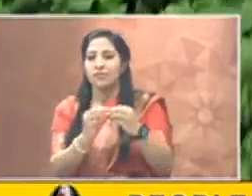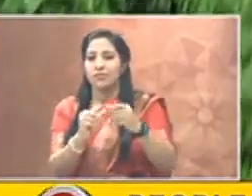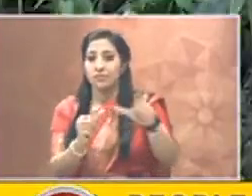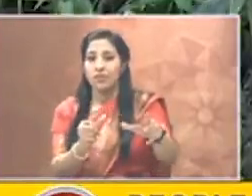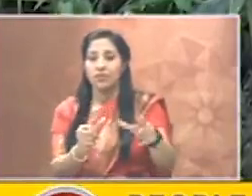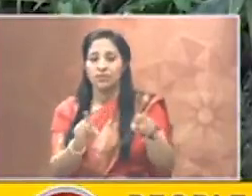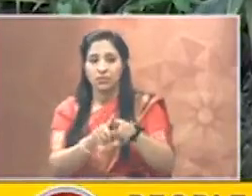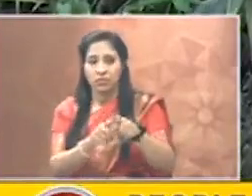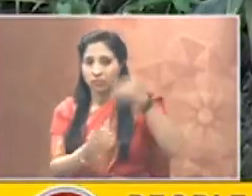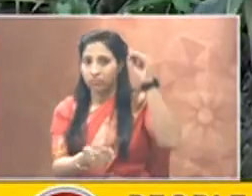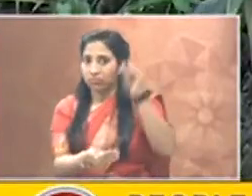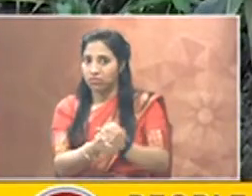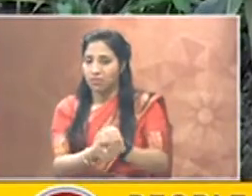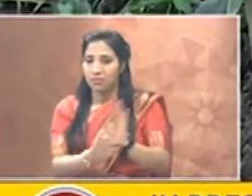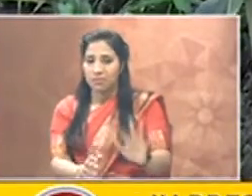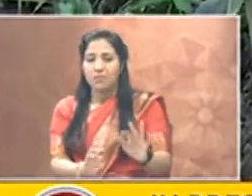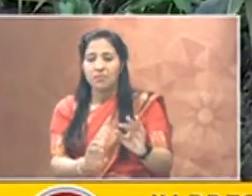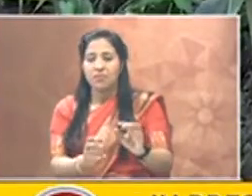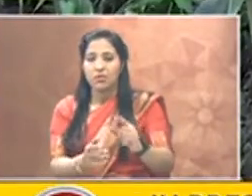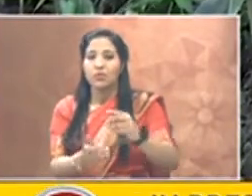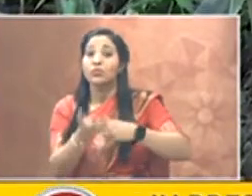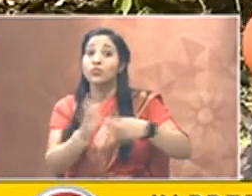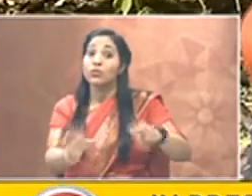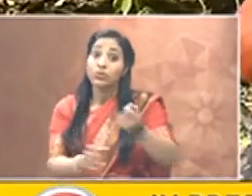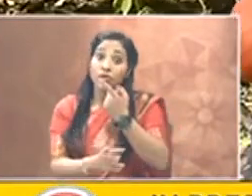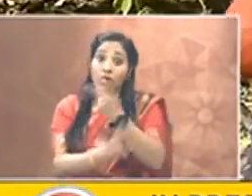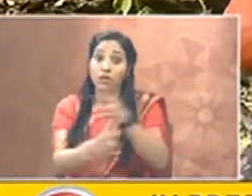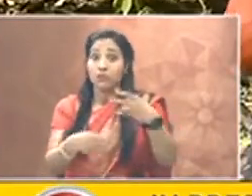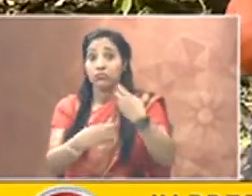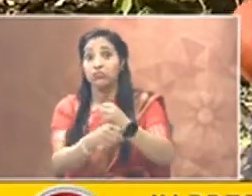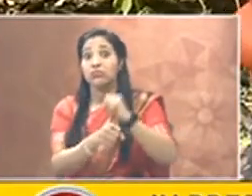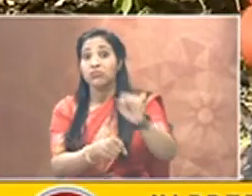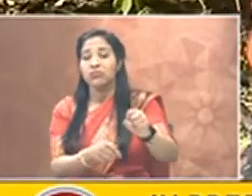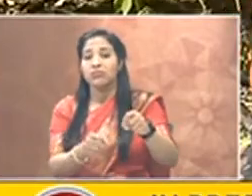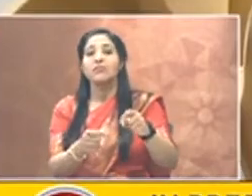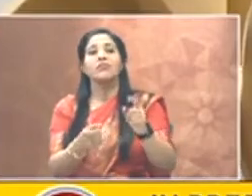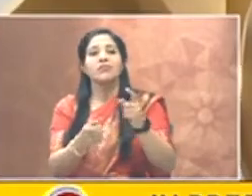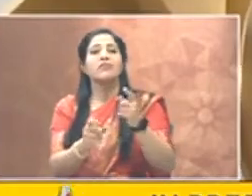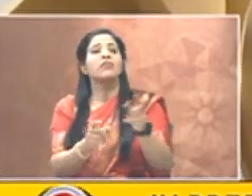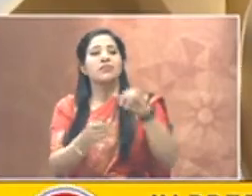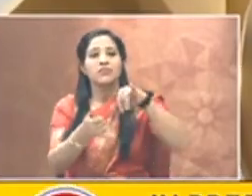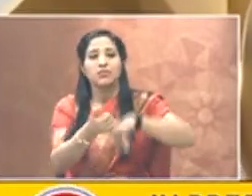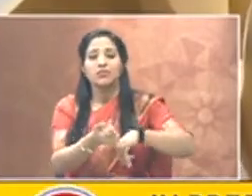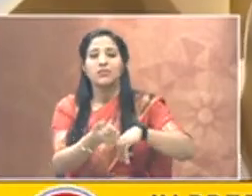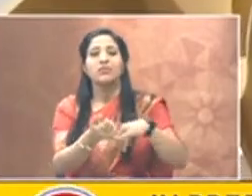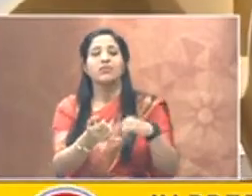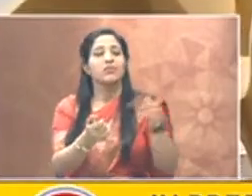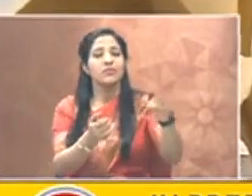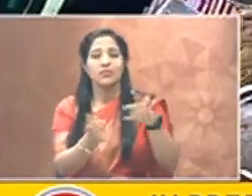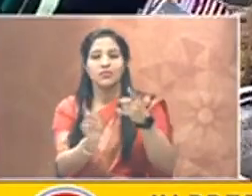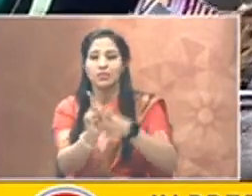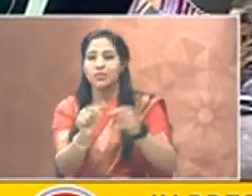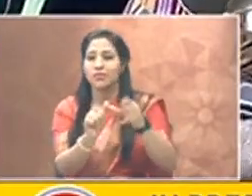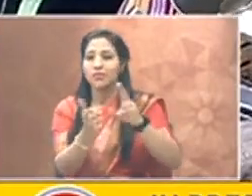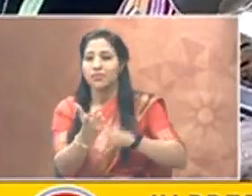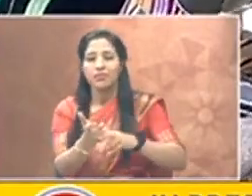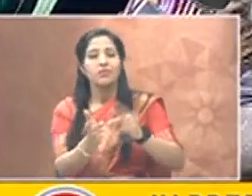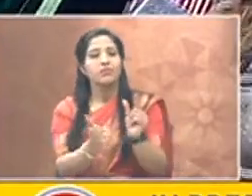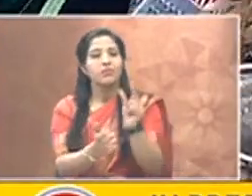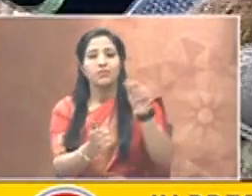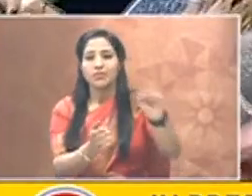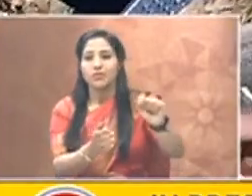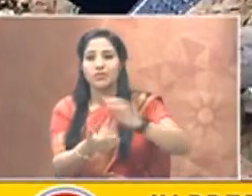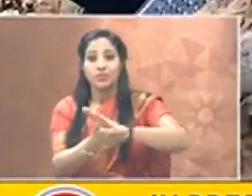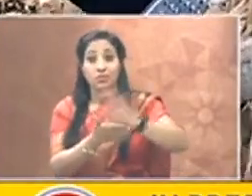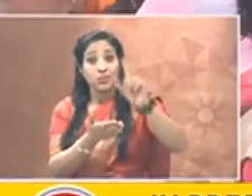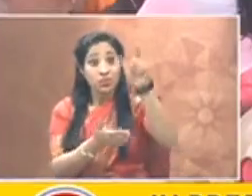खजाना छिपा है, उसके संरक्षक में श्रुति यानुंग और हेमचंद जी जैसे लोगों की